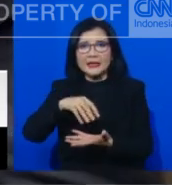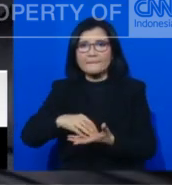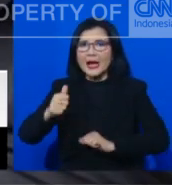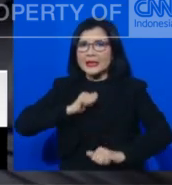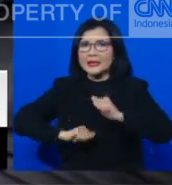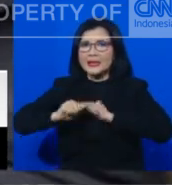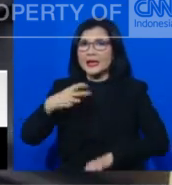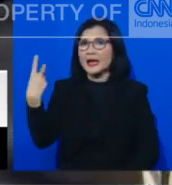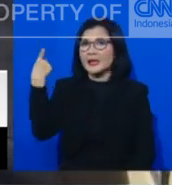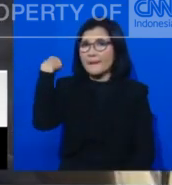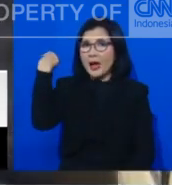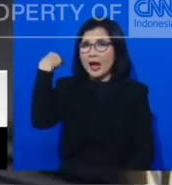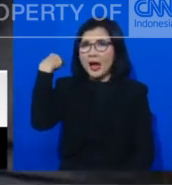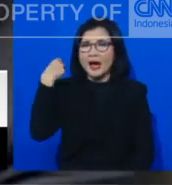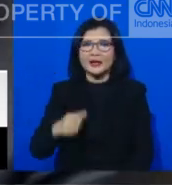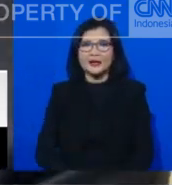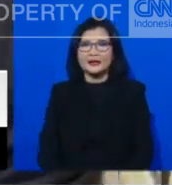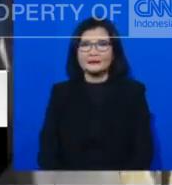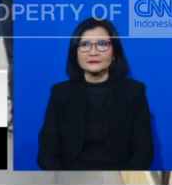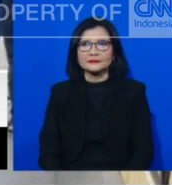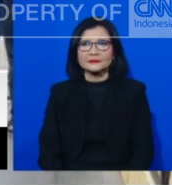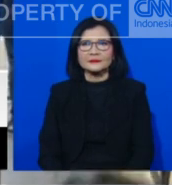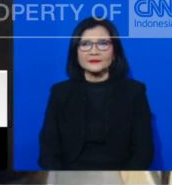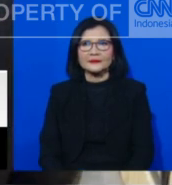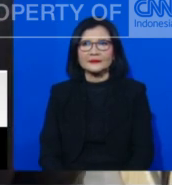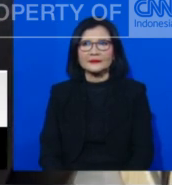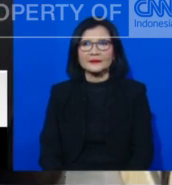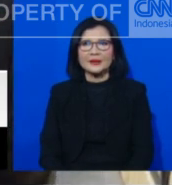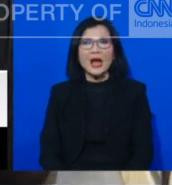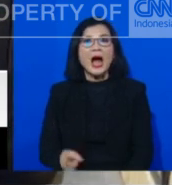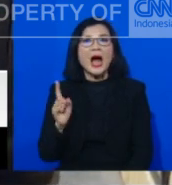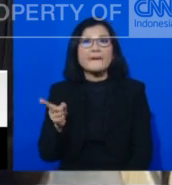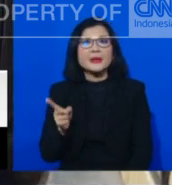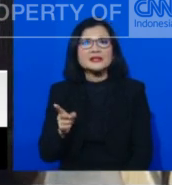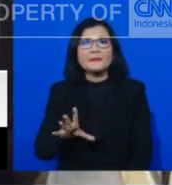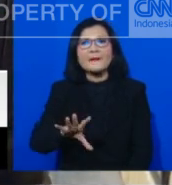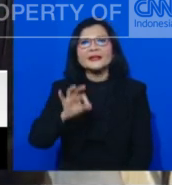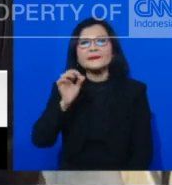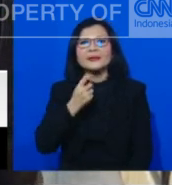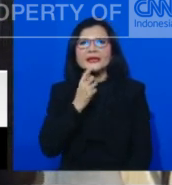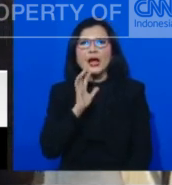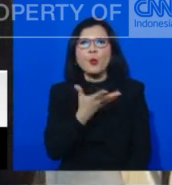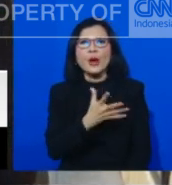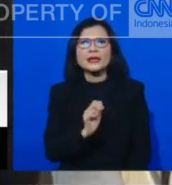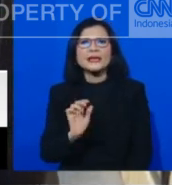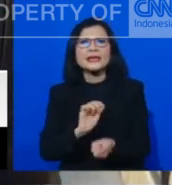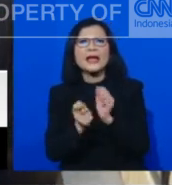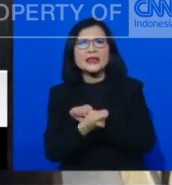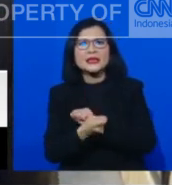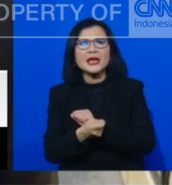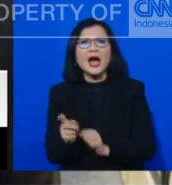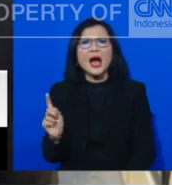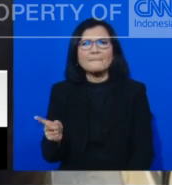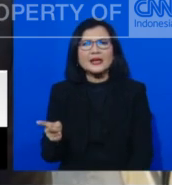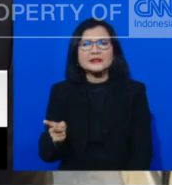di situ Anda bisa lihat iklannya OST nah ini dan mengapa mereka memilih colornya jadi berubah ya ini sebuah buku